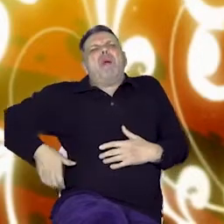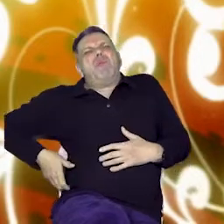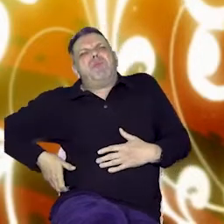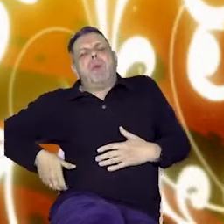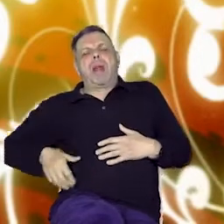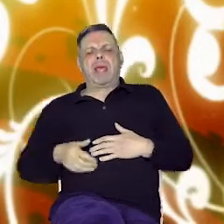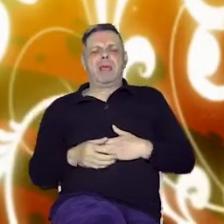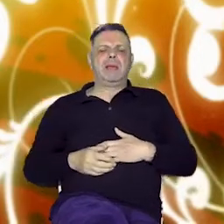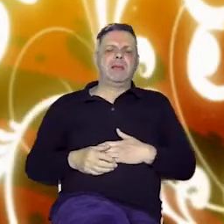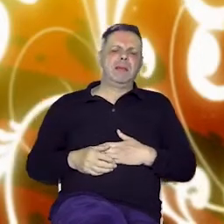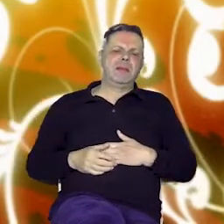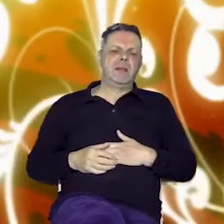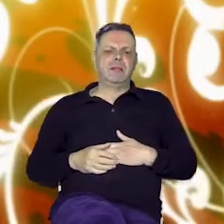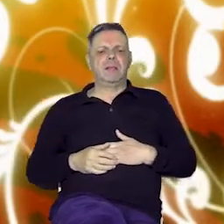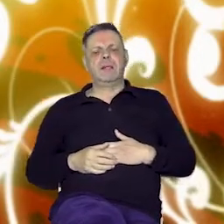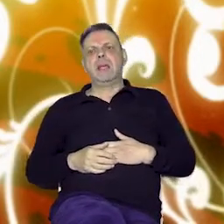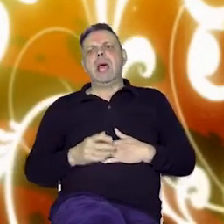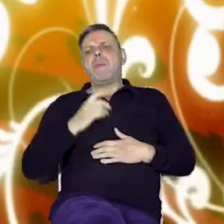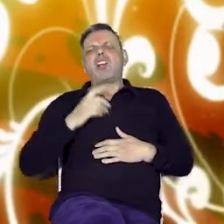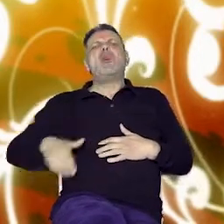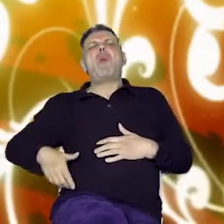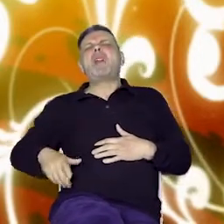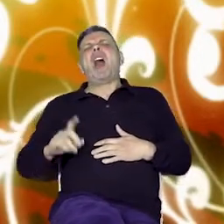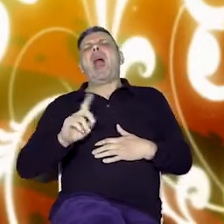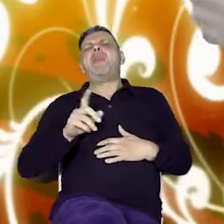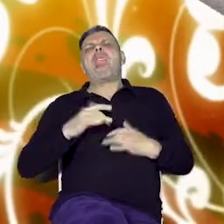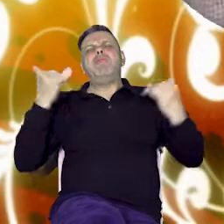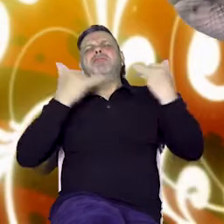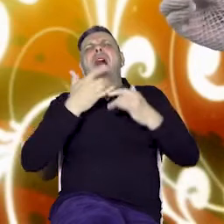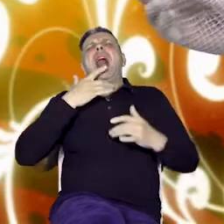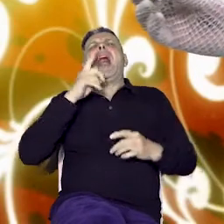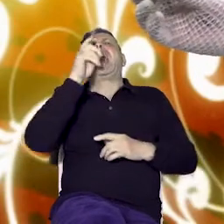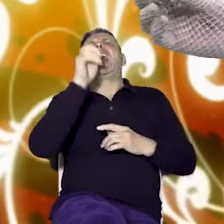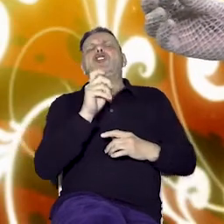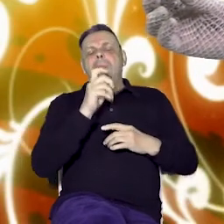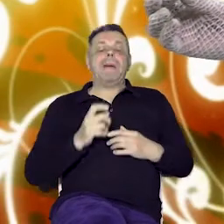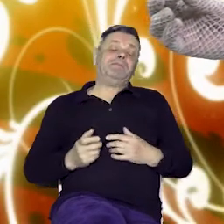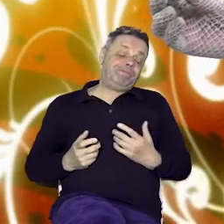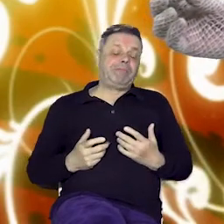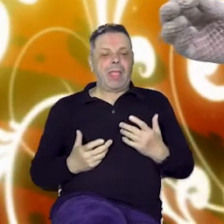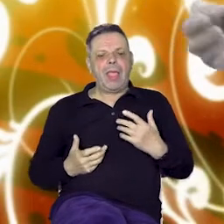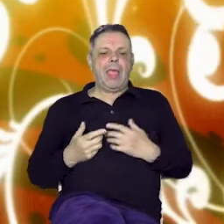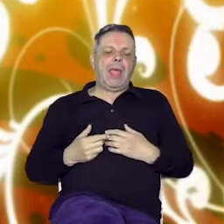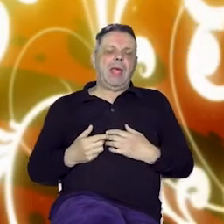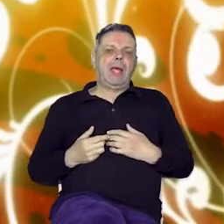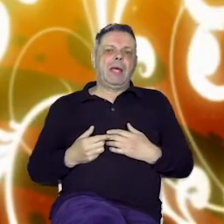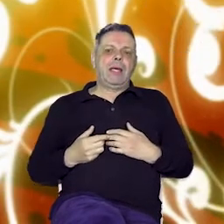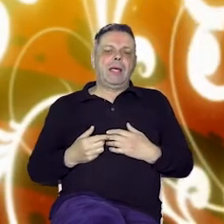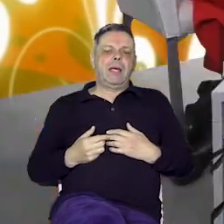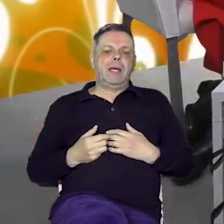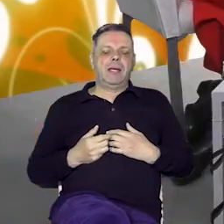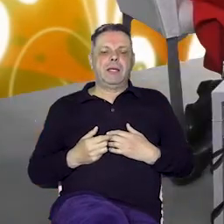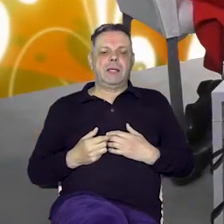ja mislim da je bubreg, a kažu ne, to ti je kičma. Pa, to je nekako 99% da je kičma, to je